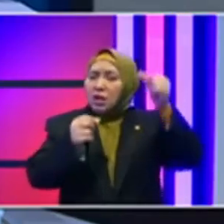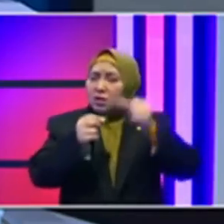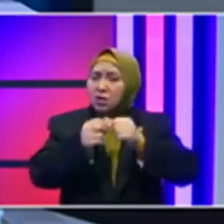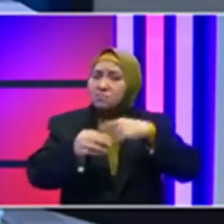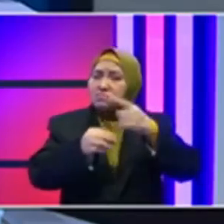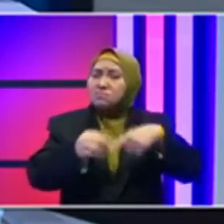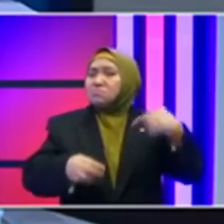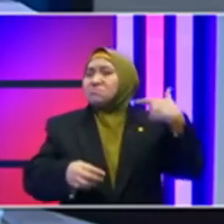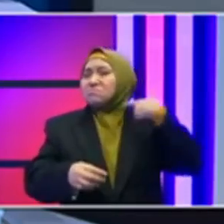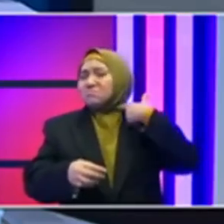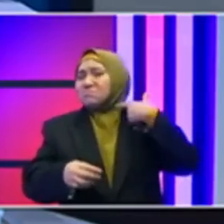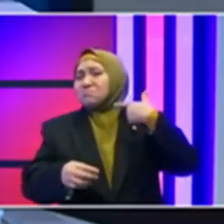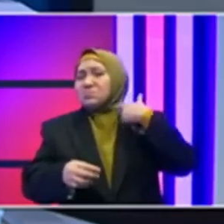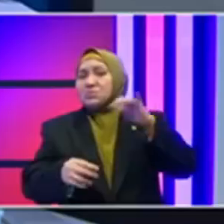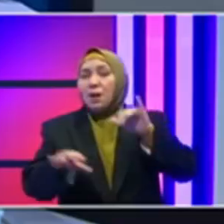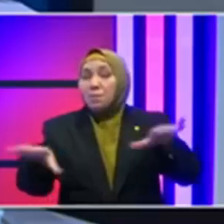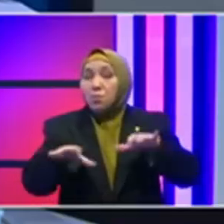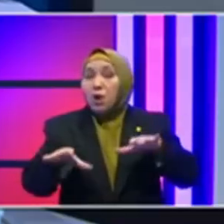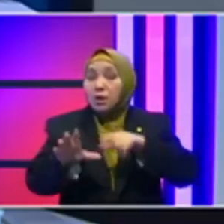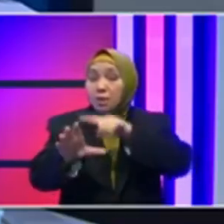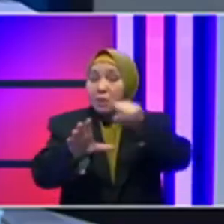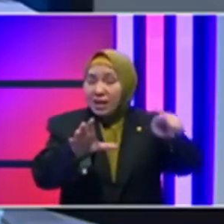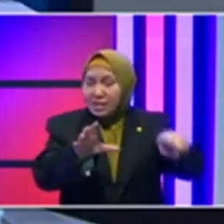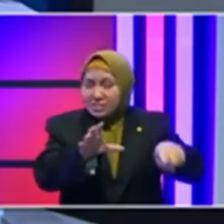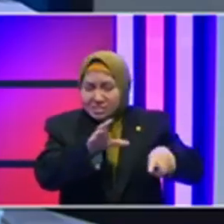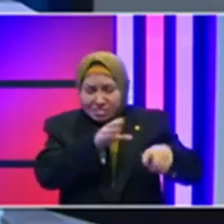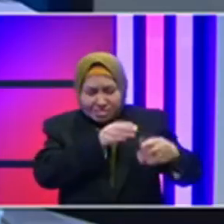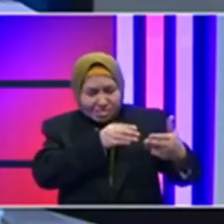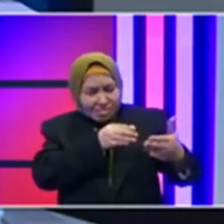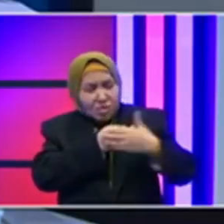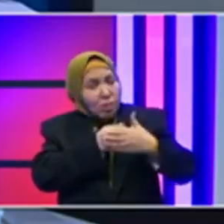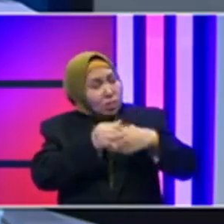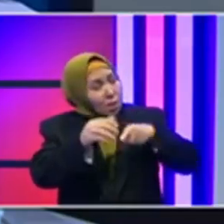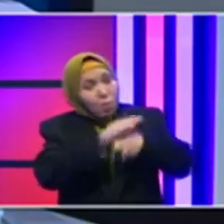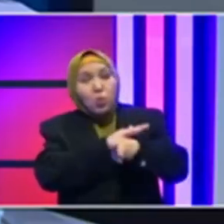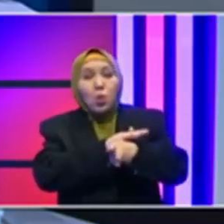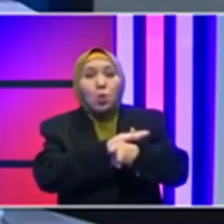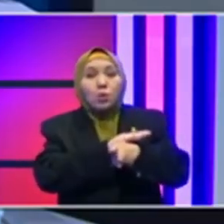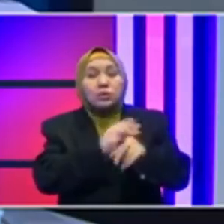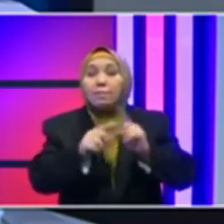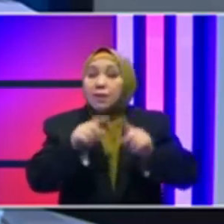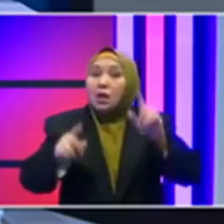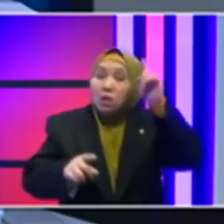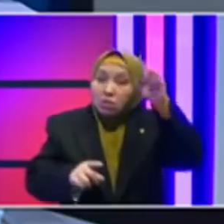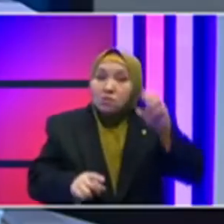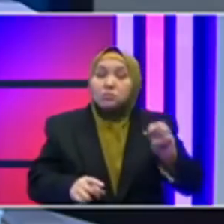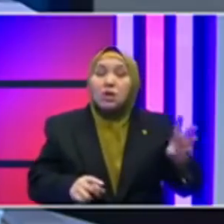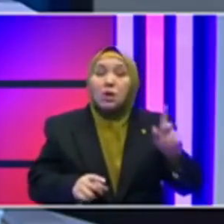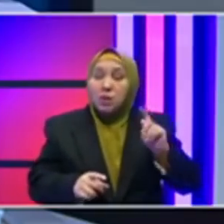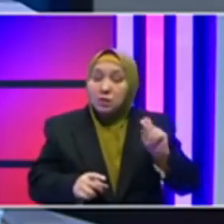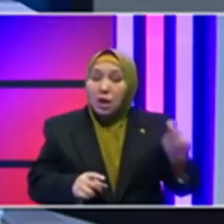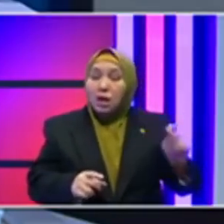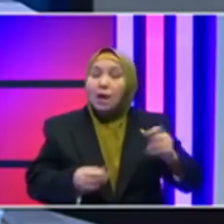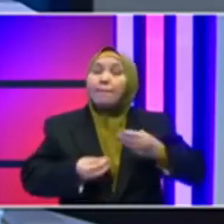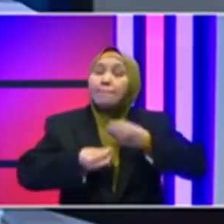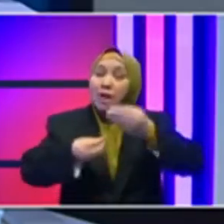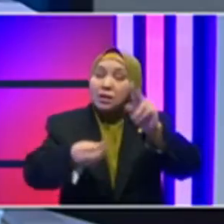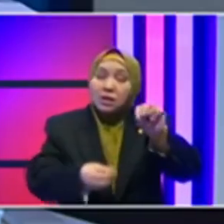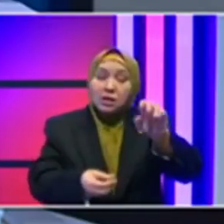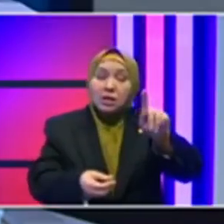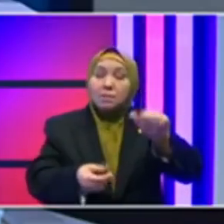ancaman yang membuatkan mereka hampir-hampir saja terbunuh tapi Allah Subhanahu Wa Ta'ala berikan nikmat